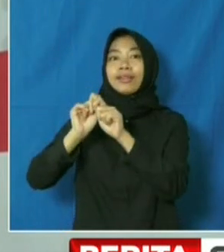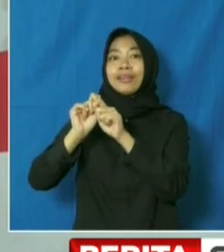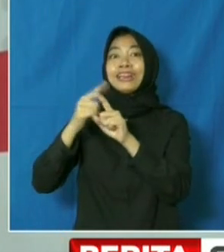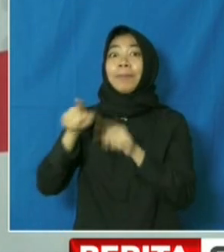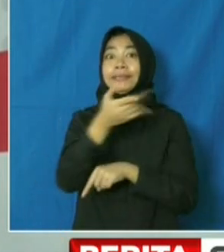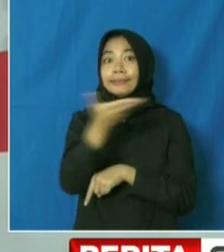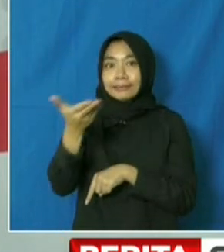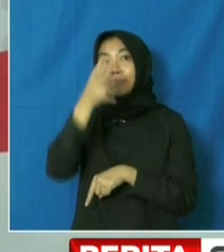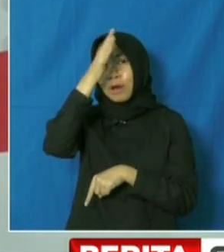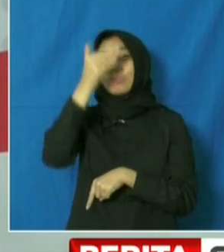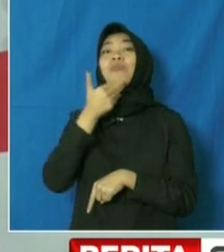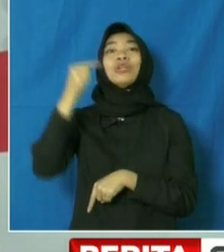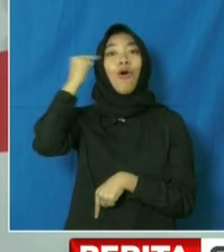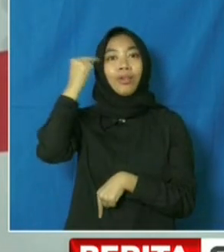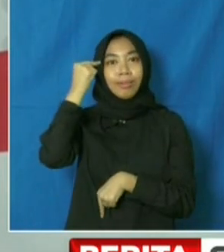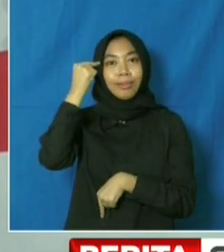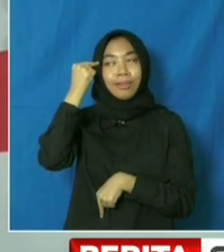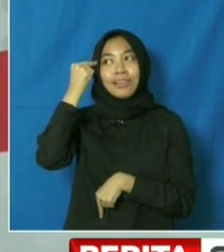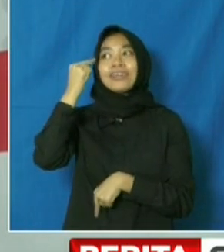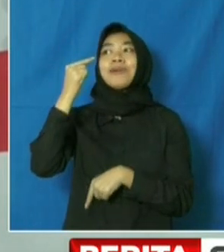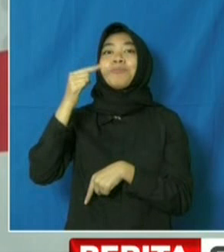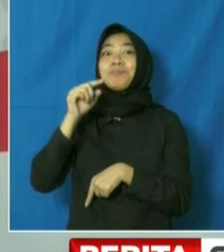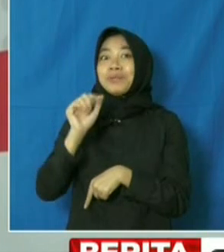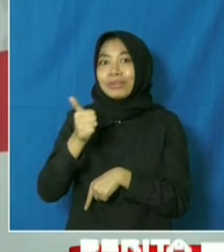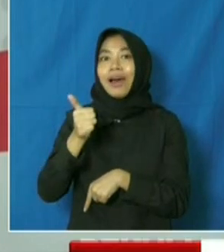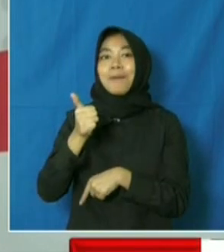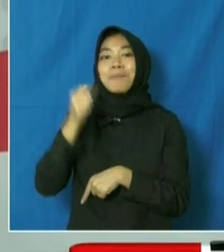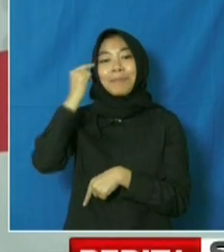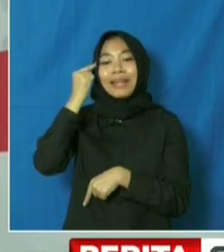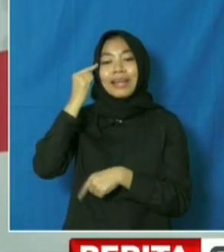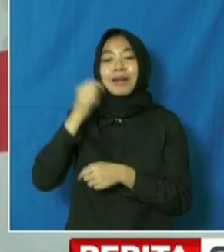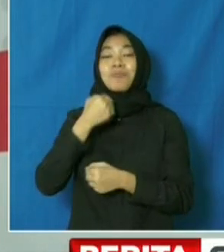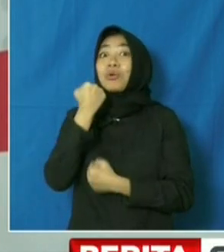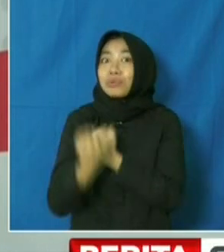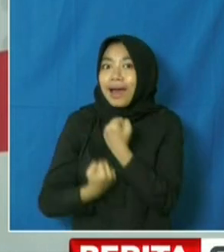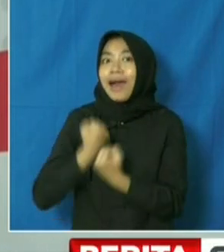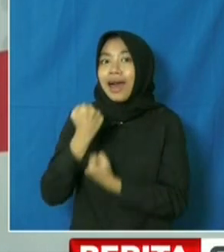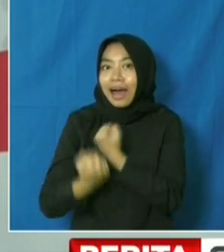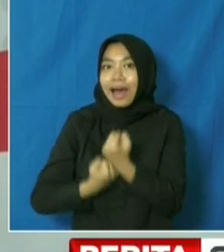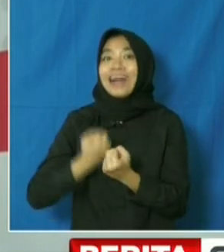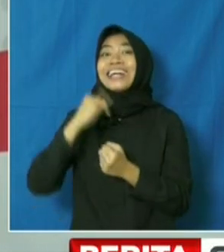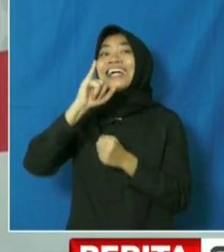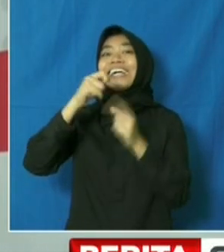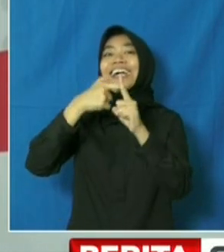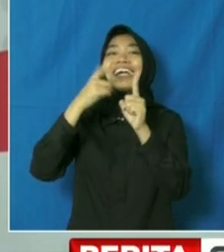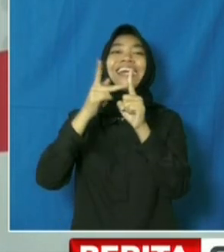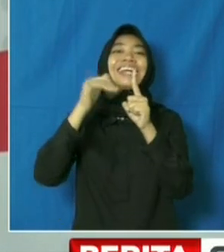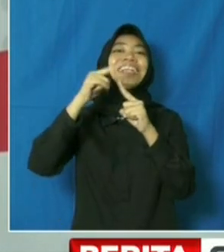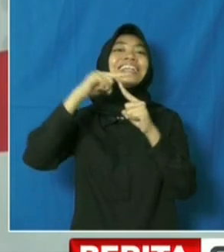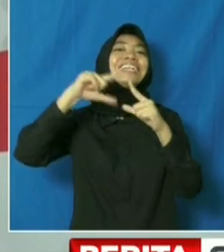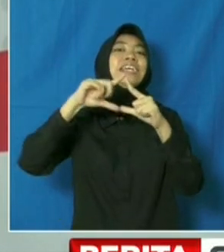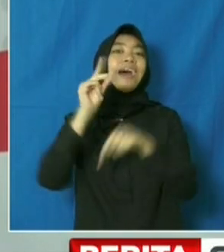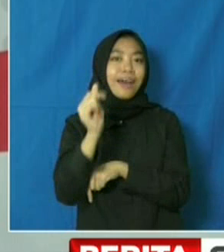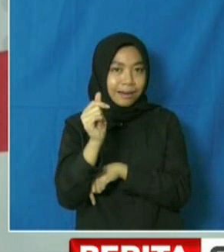dengan akal budi yang diciptakan oleh Allah kita diberikan kewajiban untuk ikhtiar ikhtiar untuk